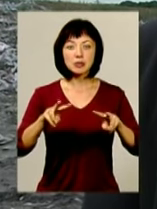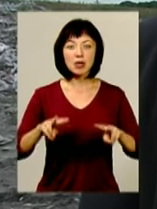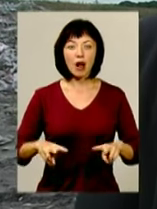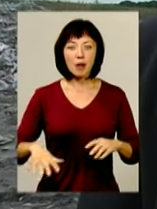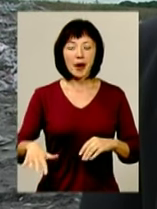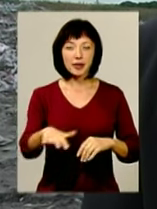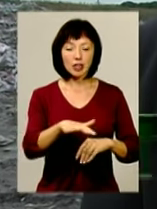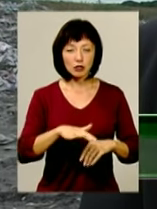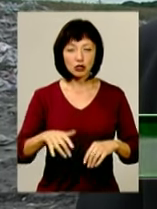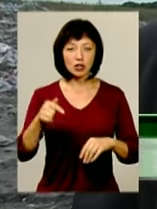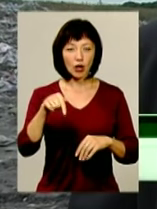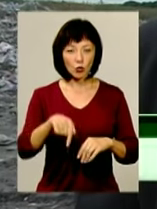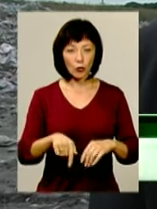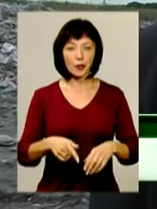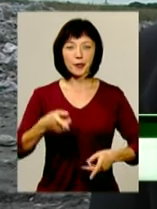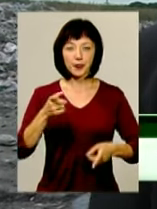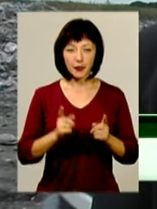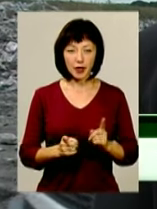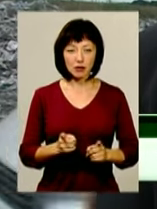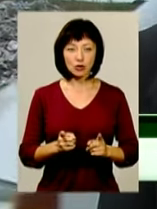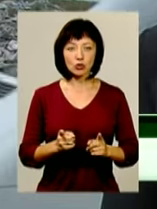майданчик, і на ньому дійсно